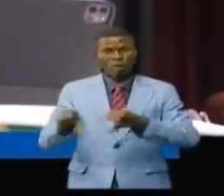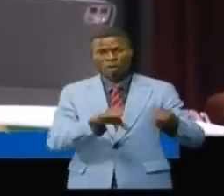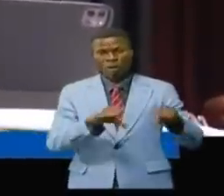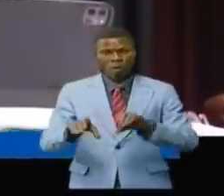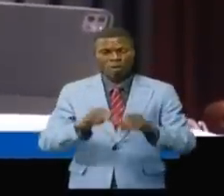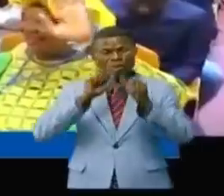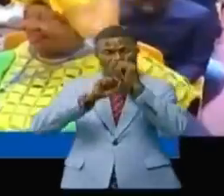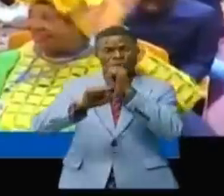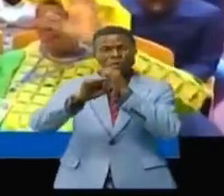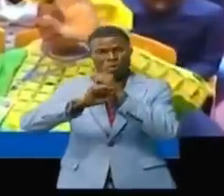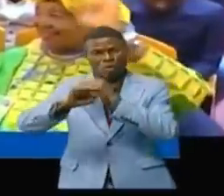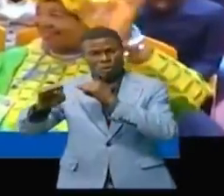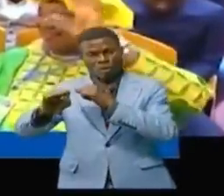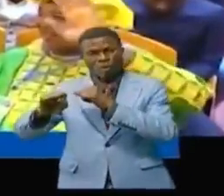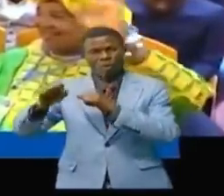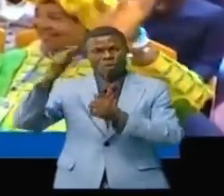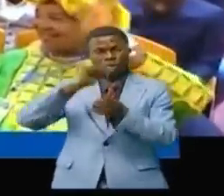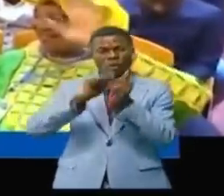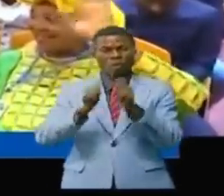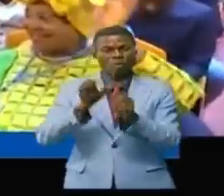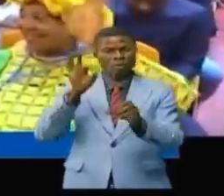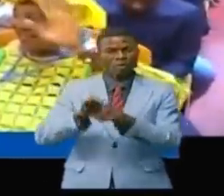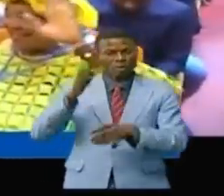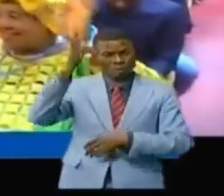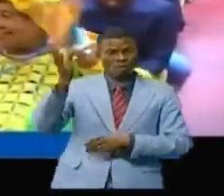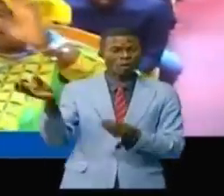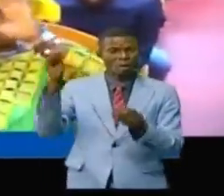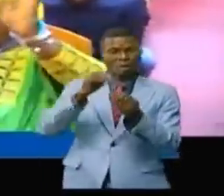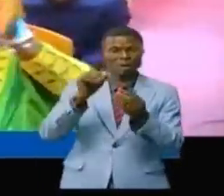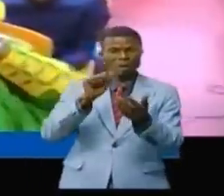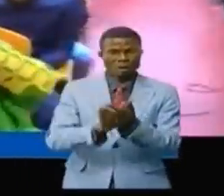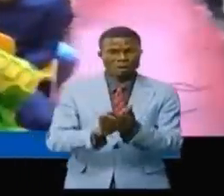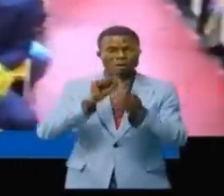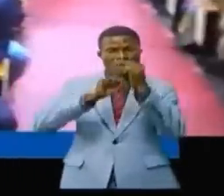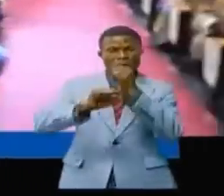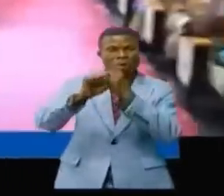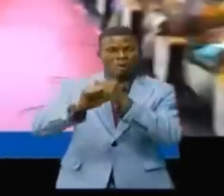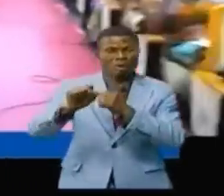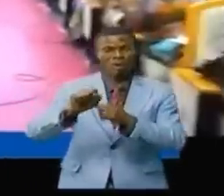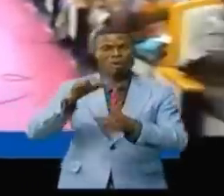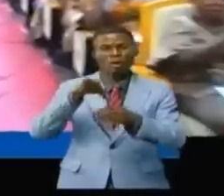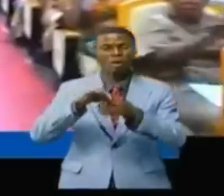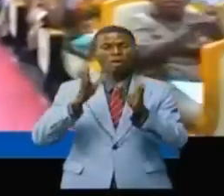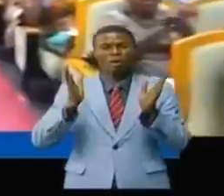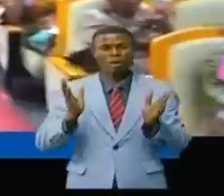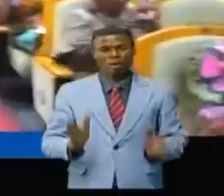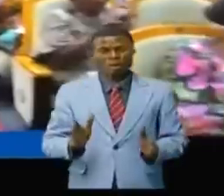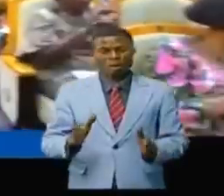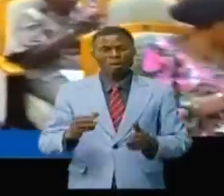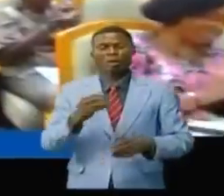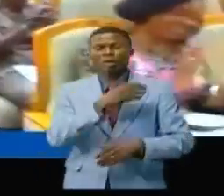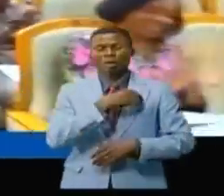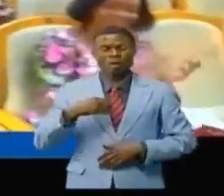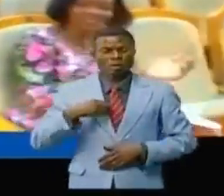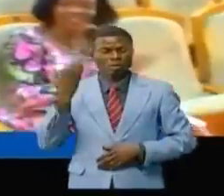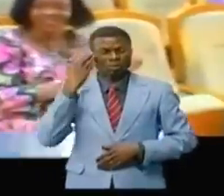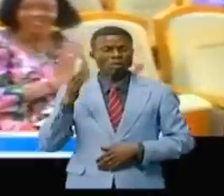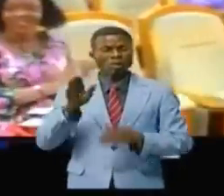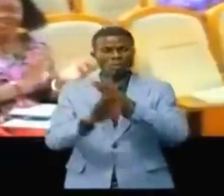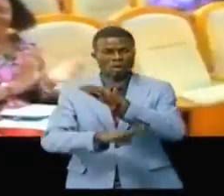de sensibilisation sur les élections. Ajouter à cela, sensibiliser les électeurs et les électrices à la